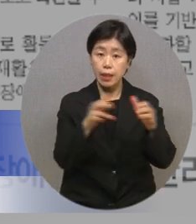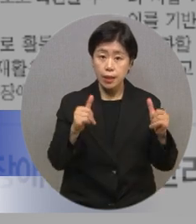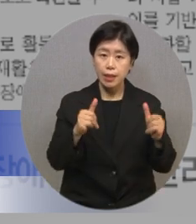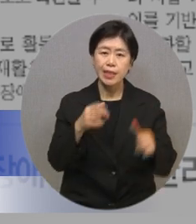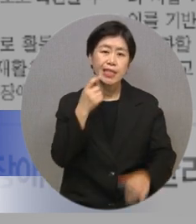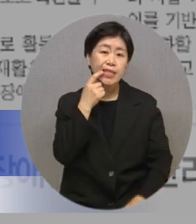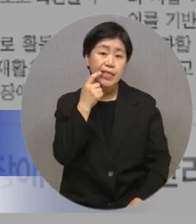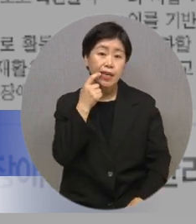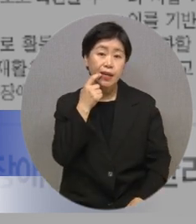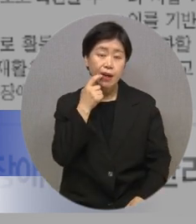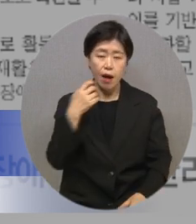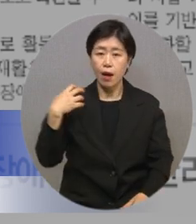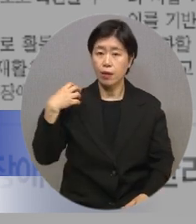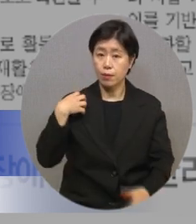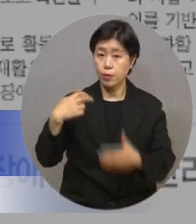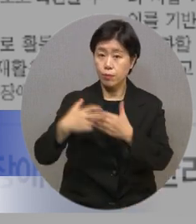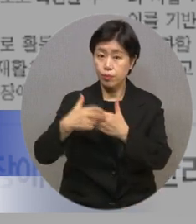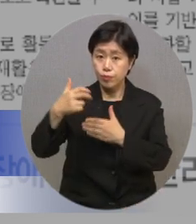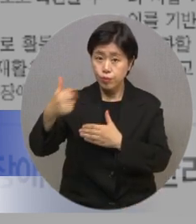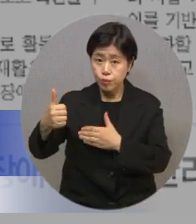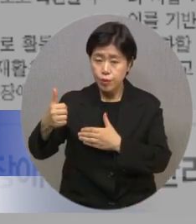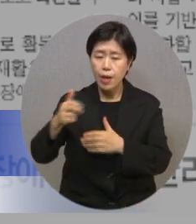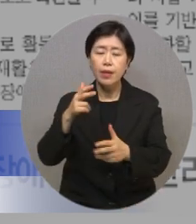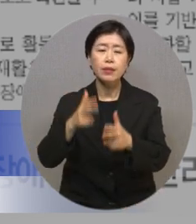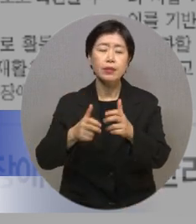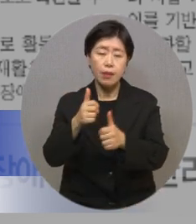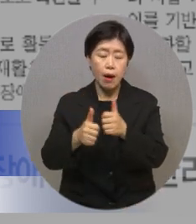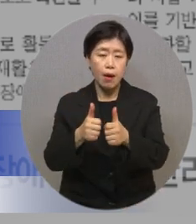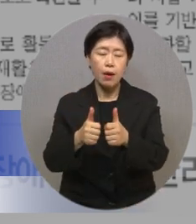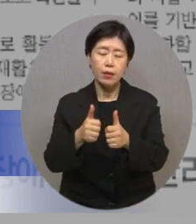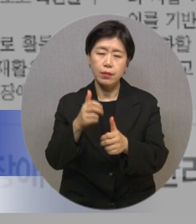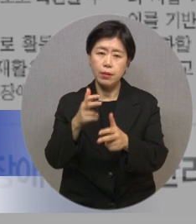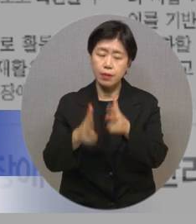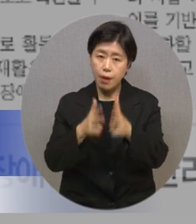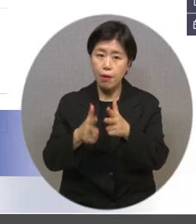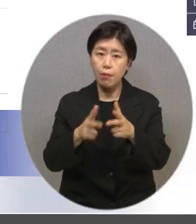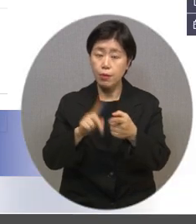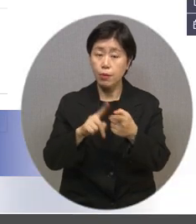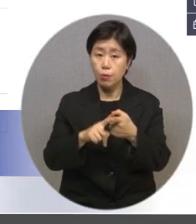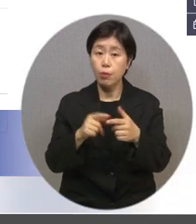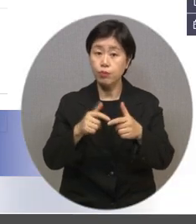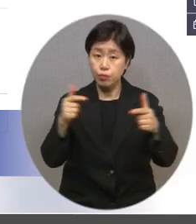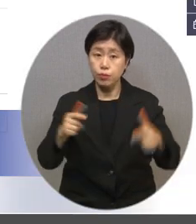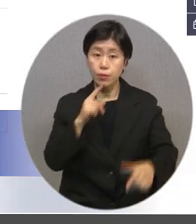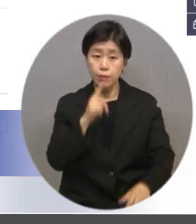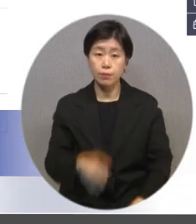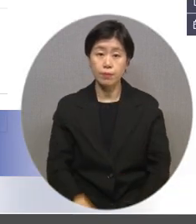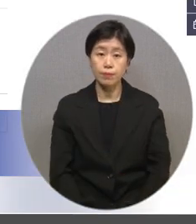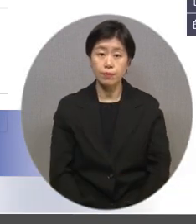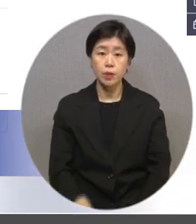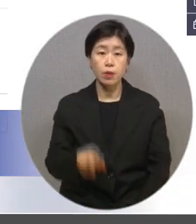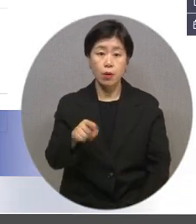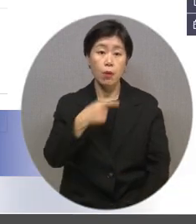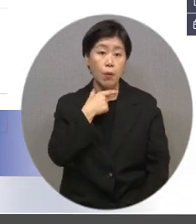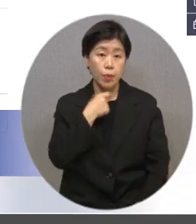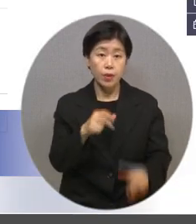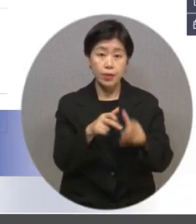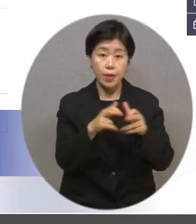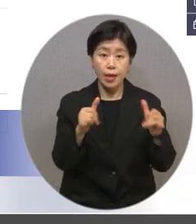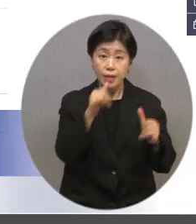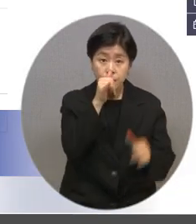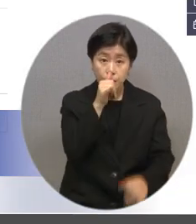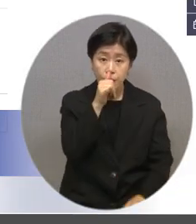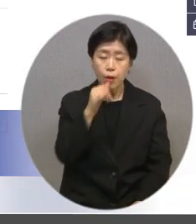치가 주치의 시범 사업도 확대된다는 소식을 전하고 있는데요 건강 주치의 이용을 원하는 장애인은